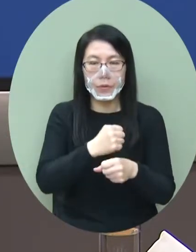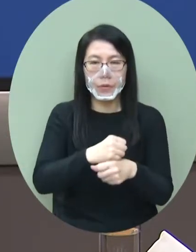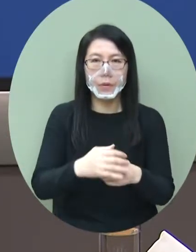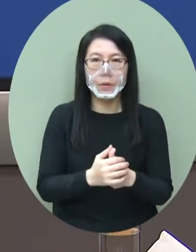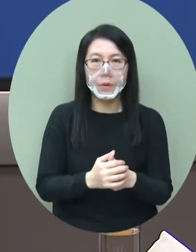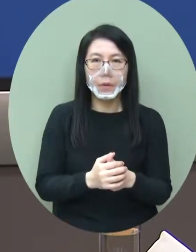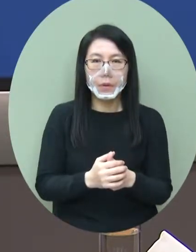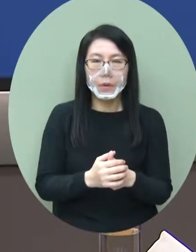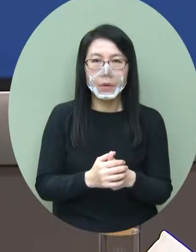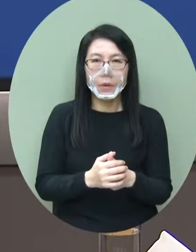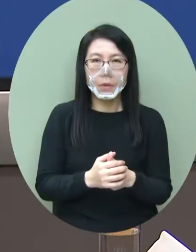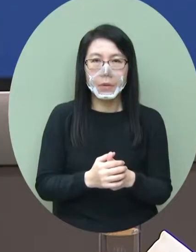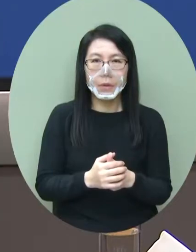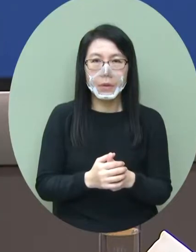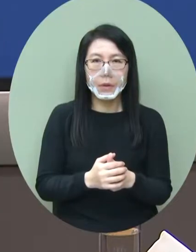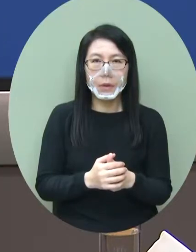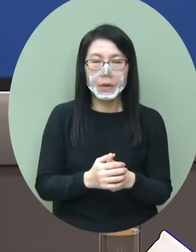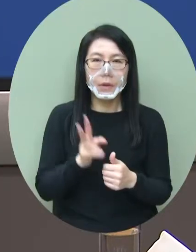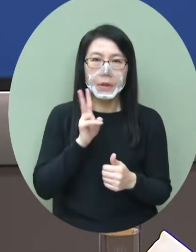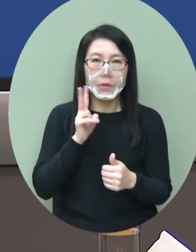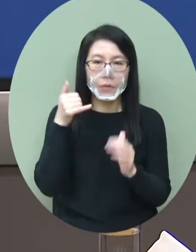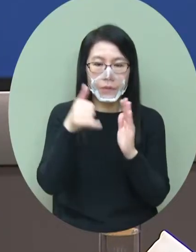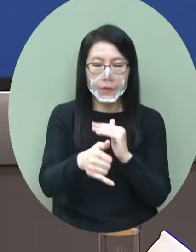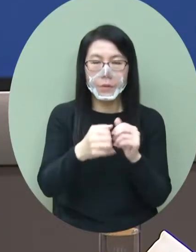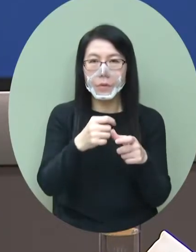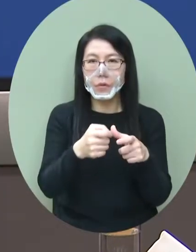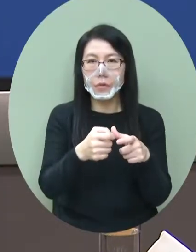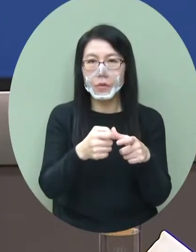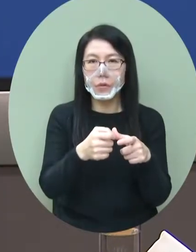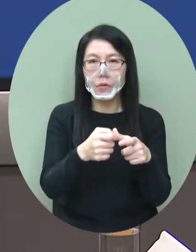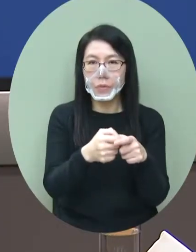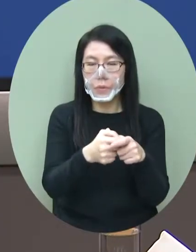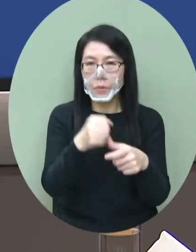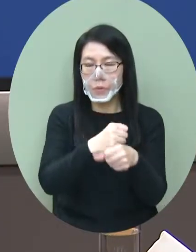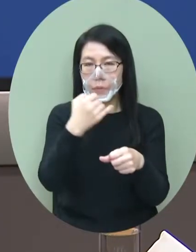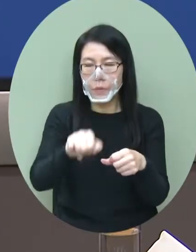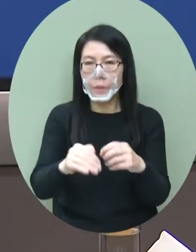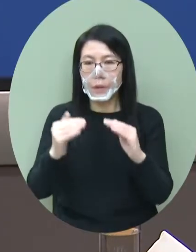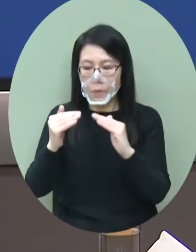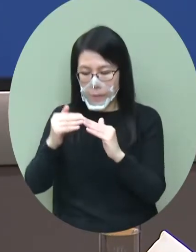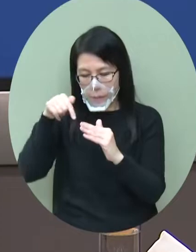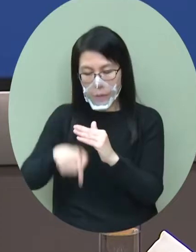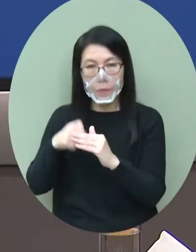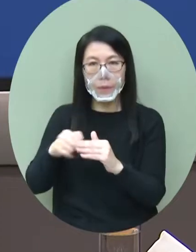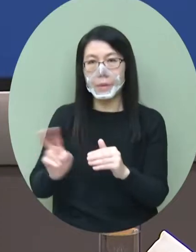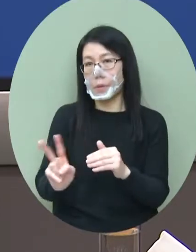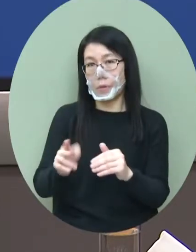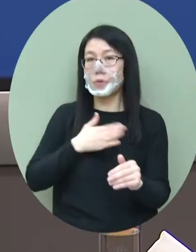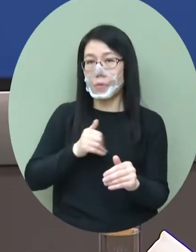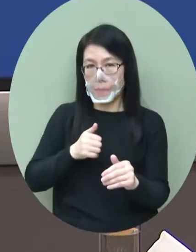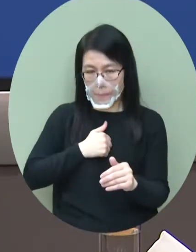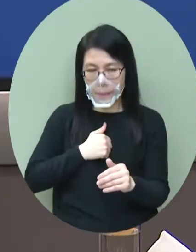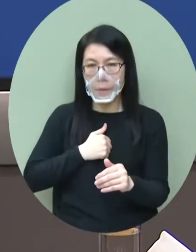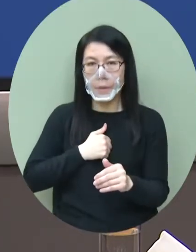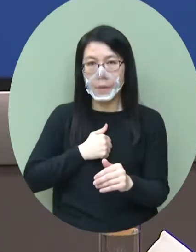个办公厅来办公，他在家里边都是这个备用的状态。我们一有什么需要